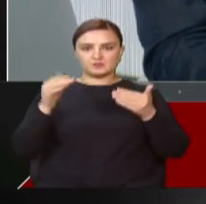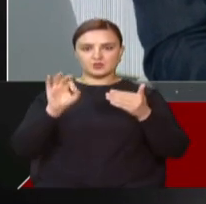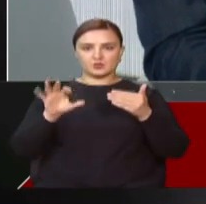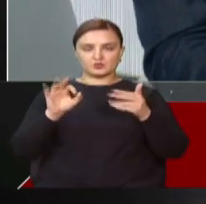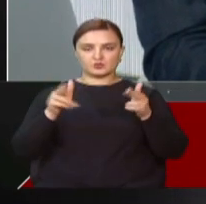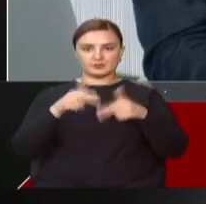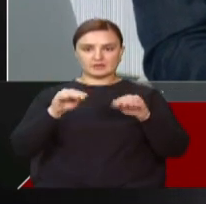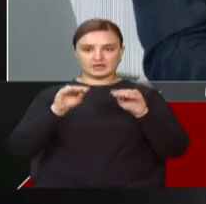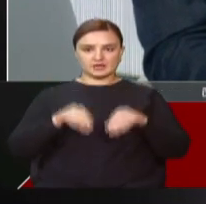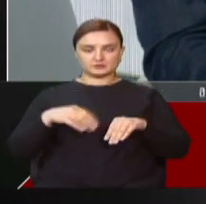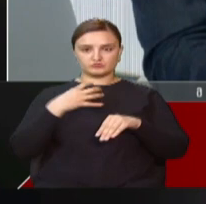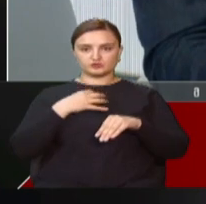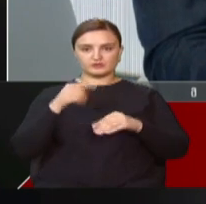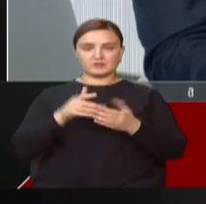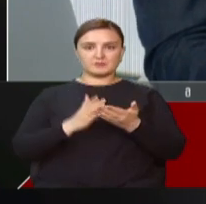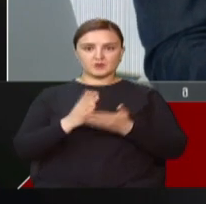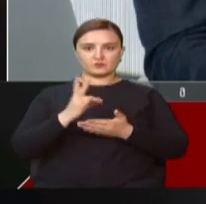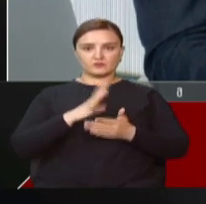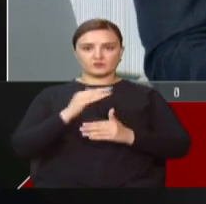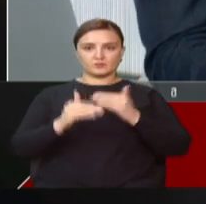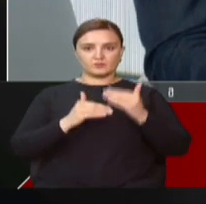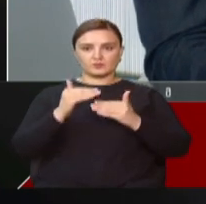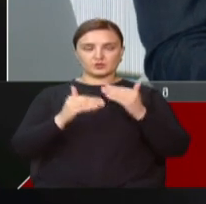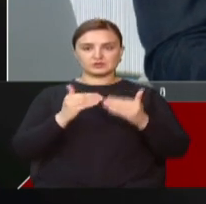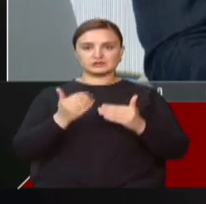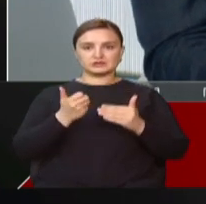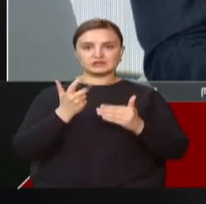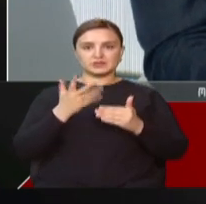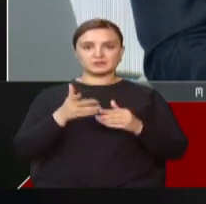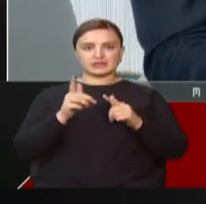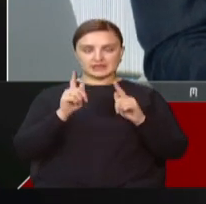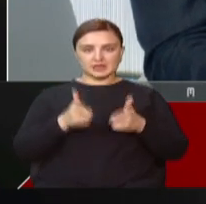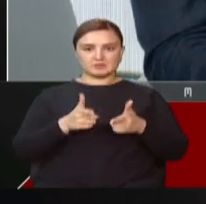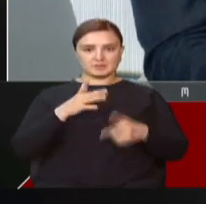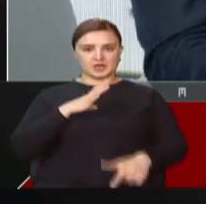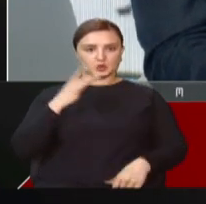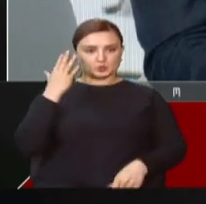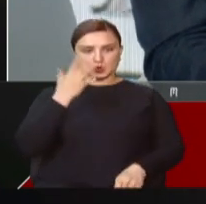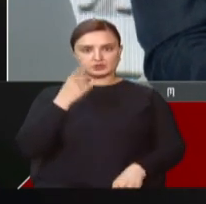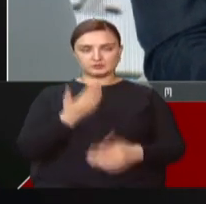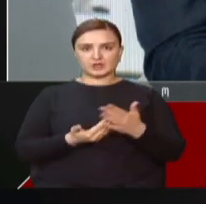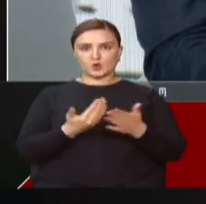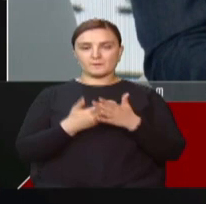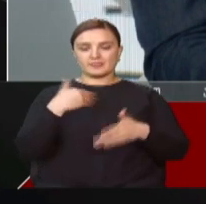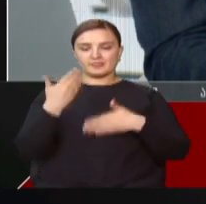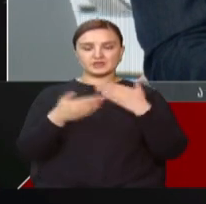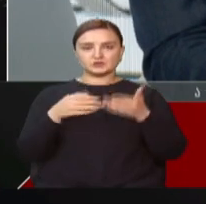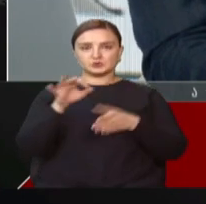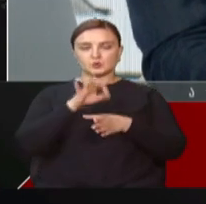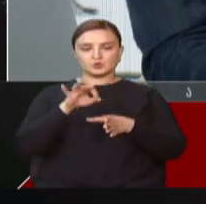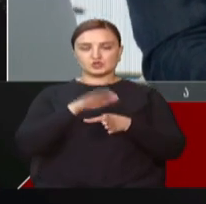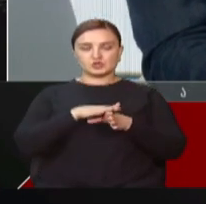ამ მიმართულებით ჰქონდეს პროგრესი. რამდენად გაიზიარებს ქართულ ოცნებაში რეკომენდაციების შესრულებაზე არსებულ